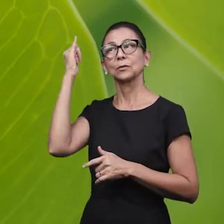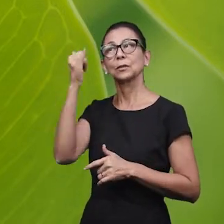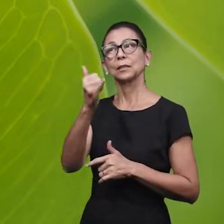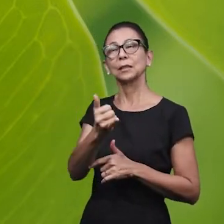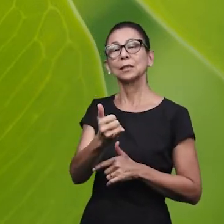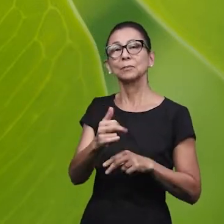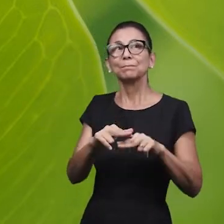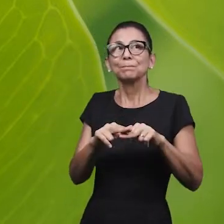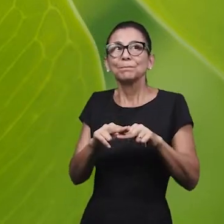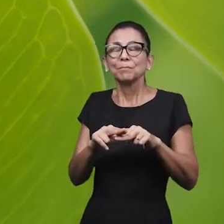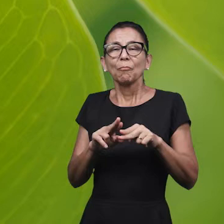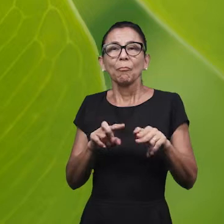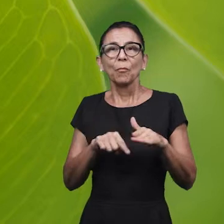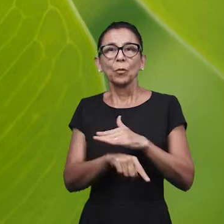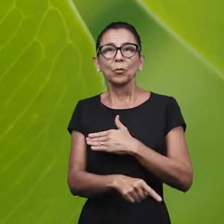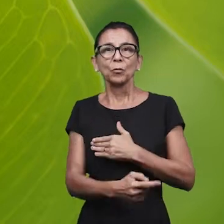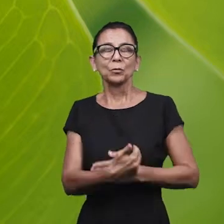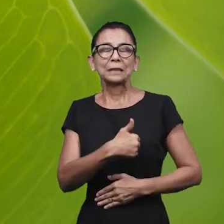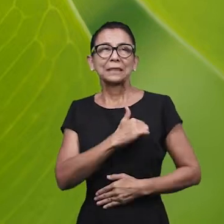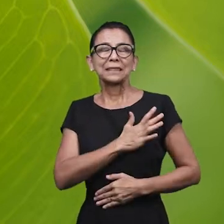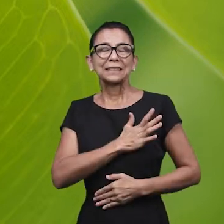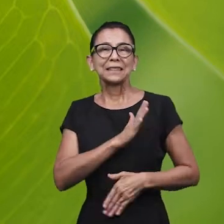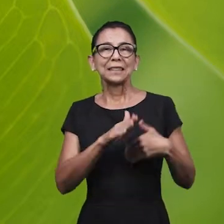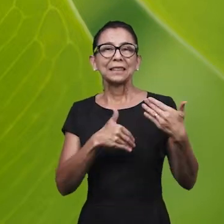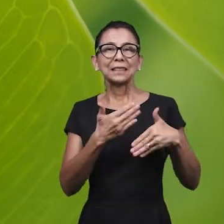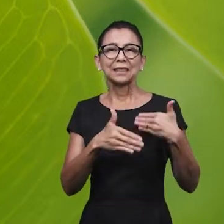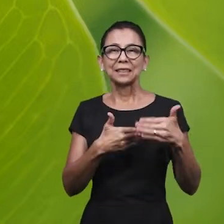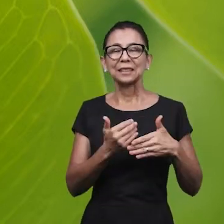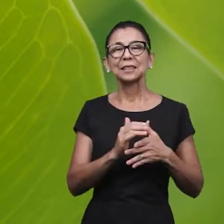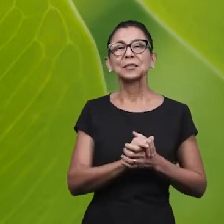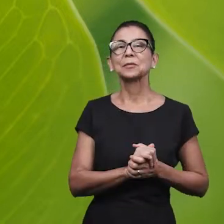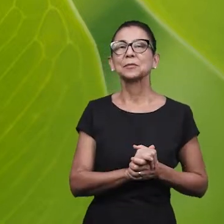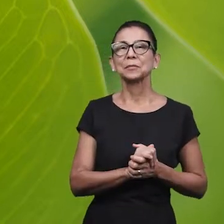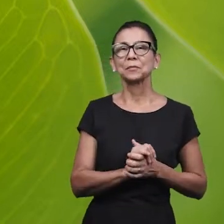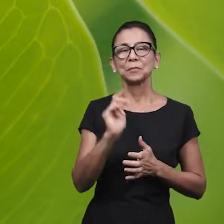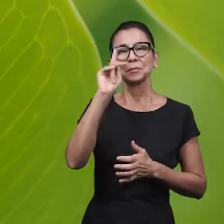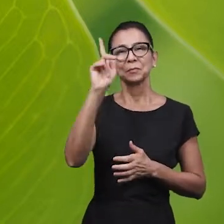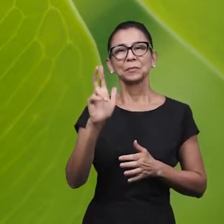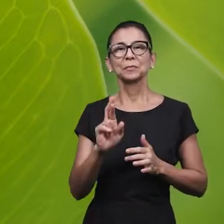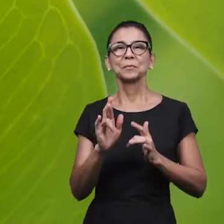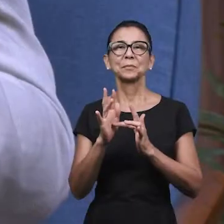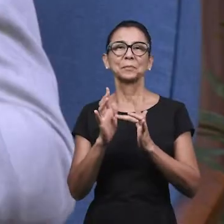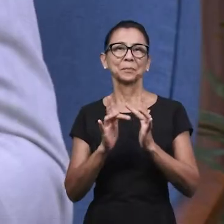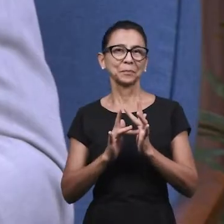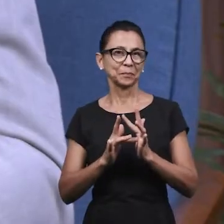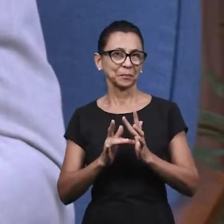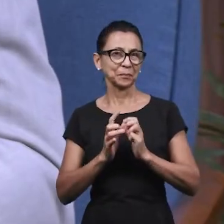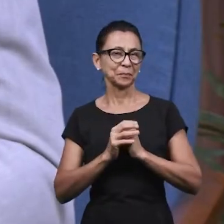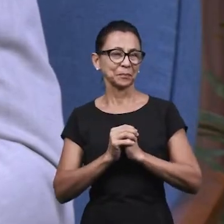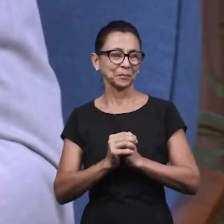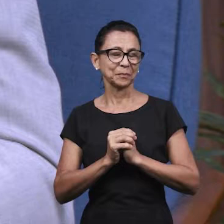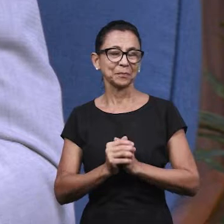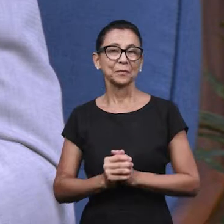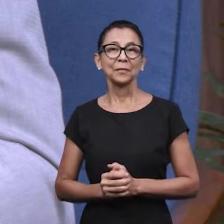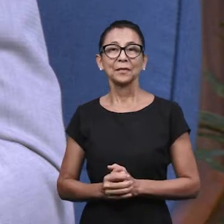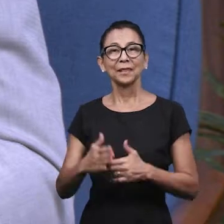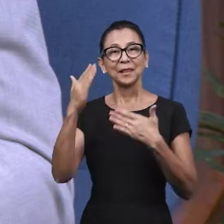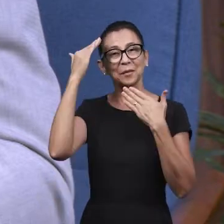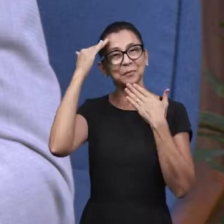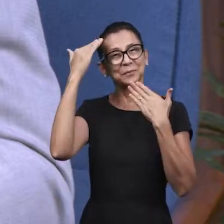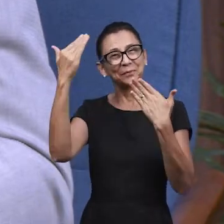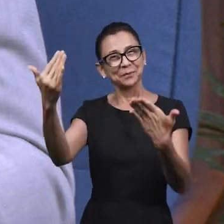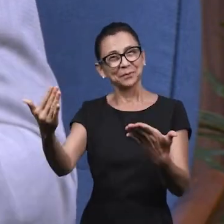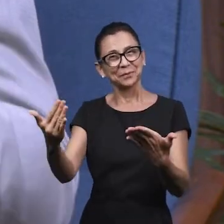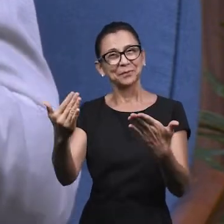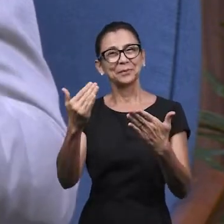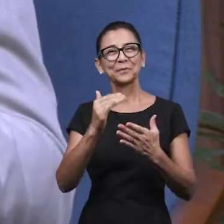profonde, ce qui réjouit notre cœur à chaque programmation, à chaque parole, la paix du Seigneur Jésus. Amen. Merci à